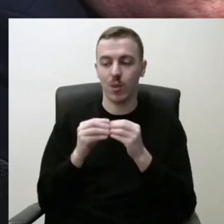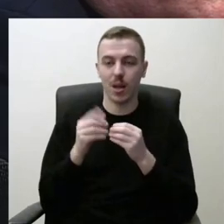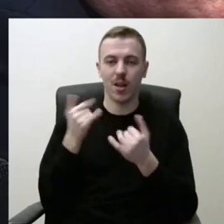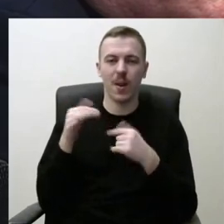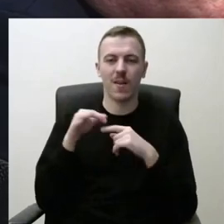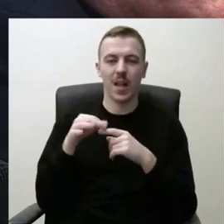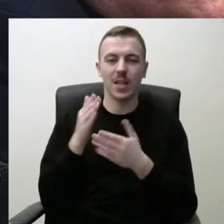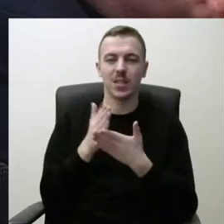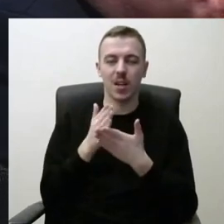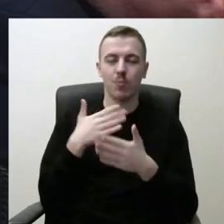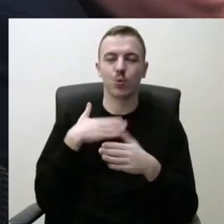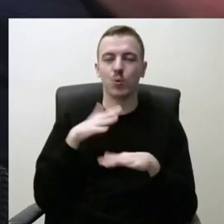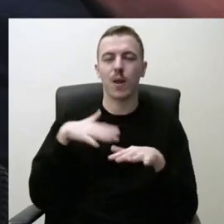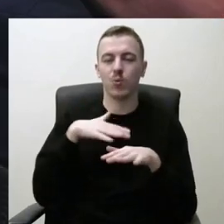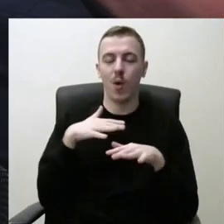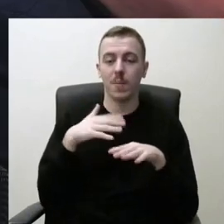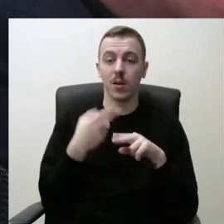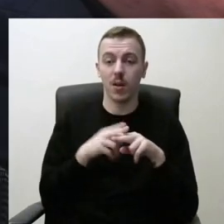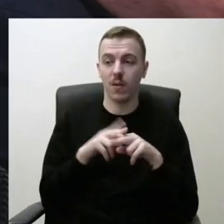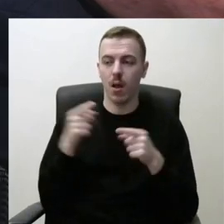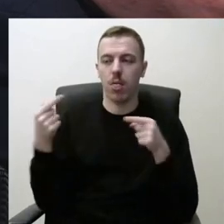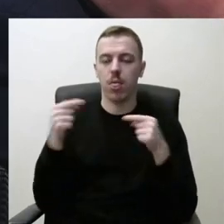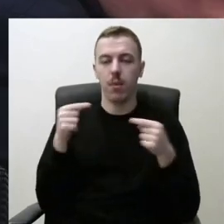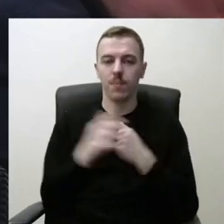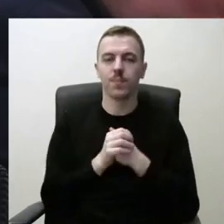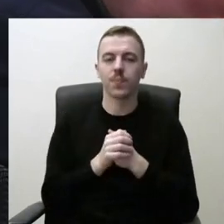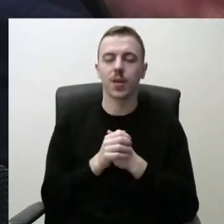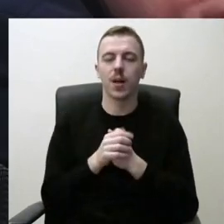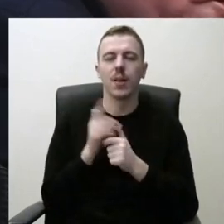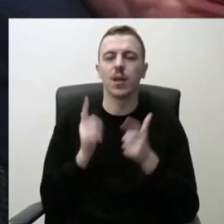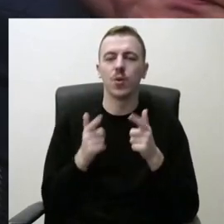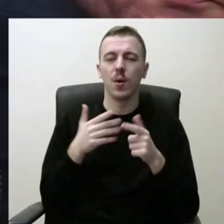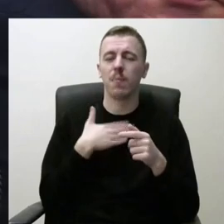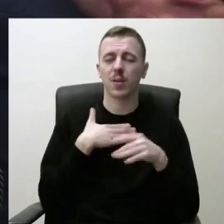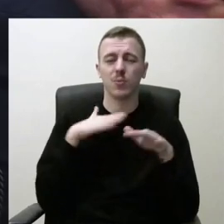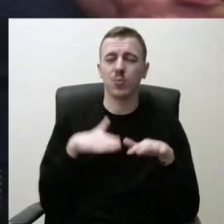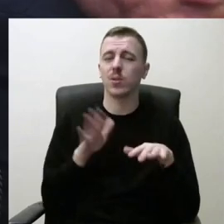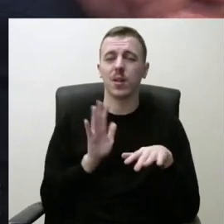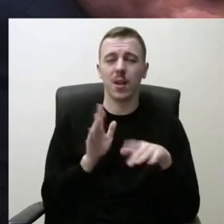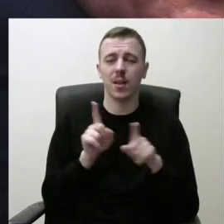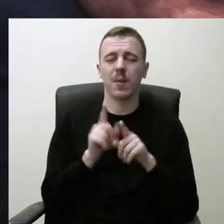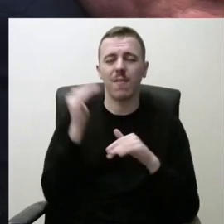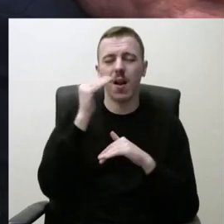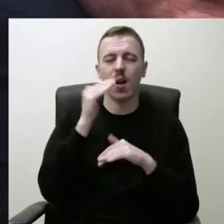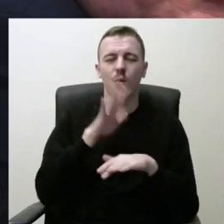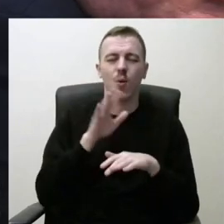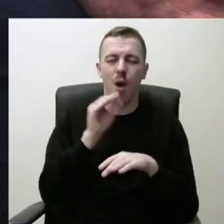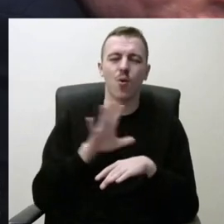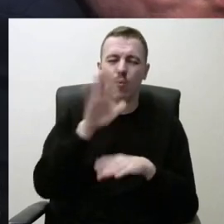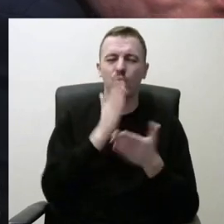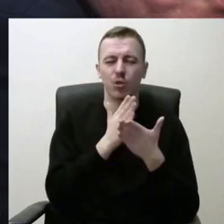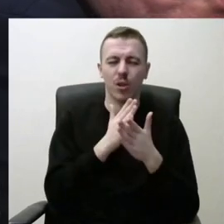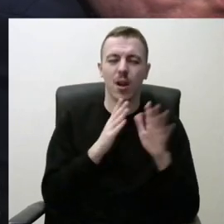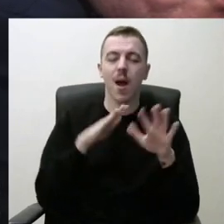mūsų bendruomenių. Natūralu, kad ne tik pas mus tas dalykas, tai yra ir vakarų Europoje, reiškia, bendruomenės